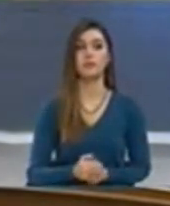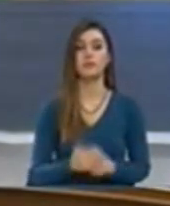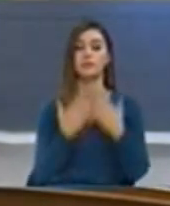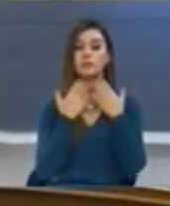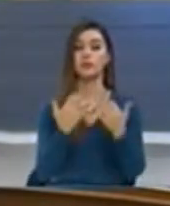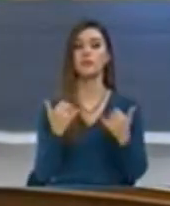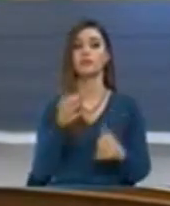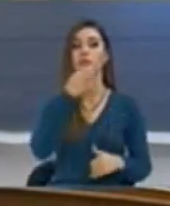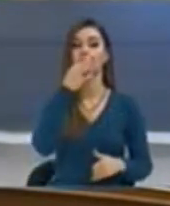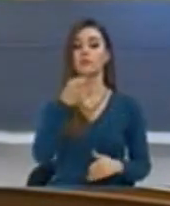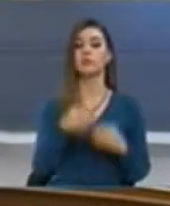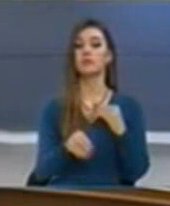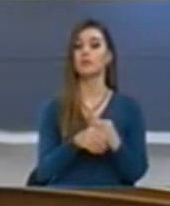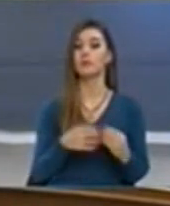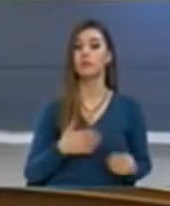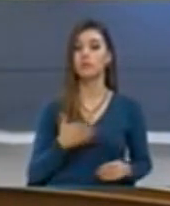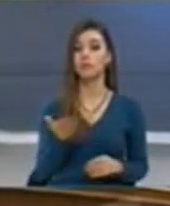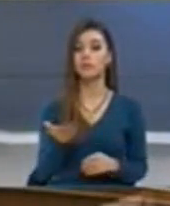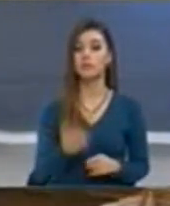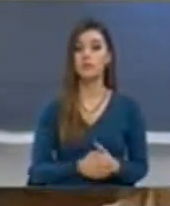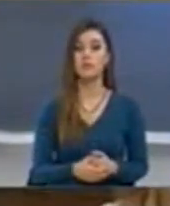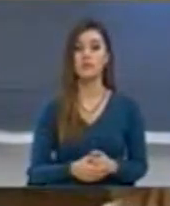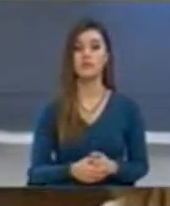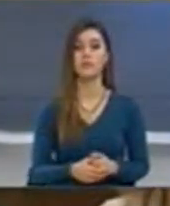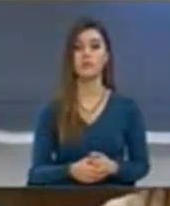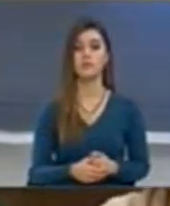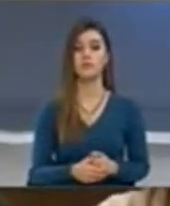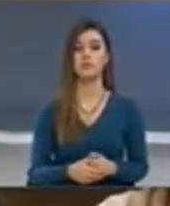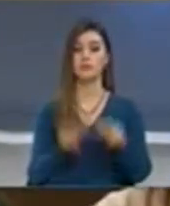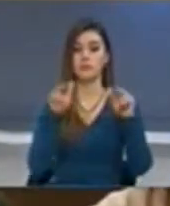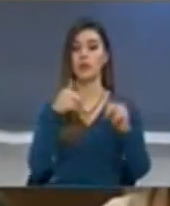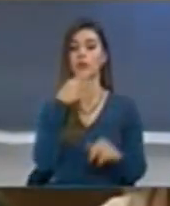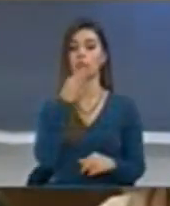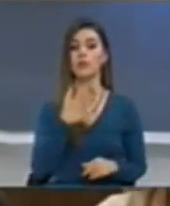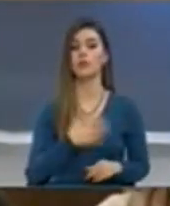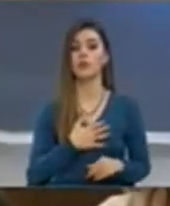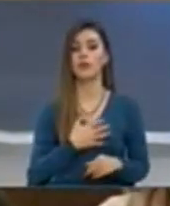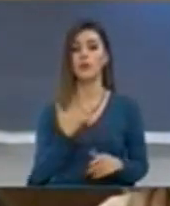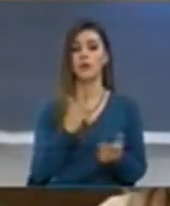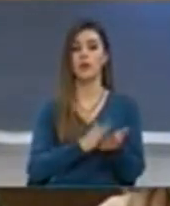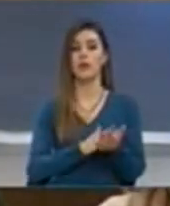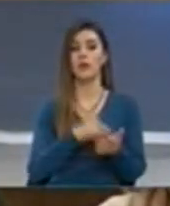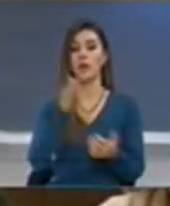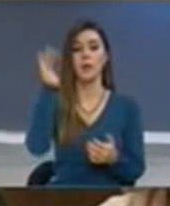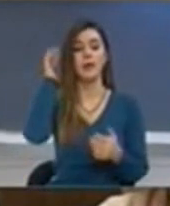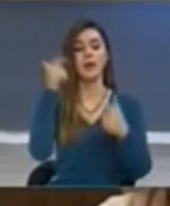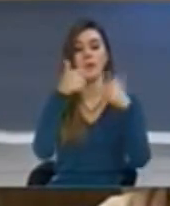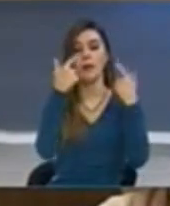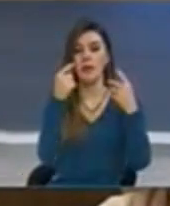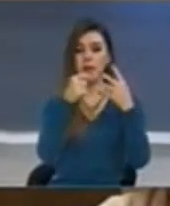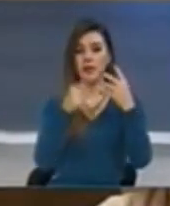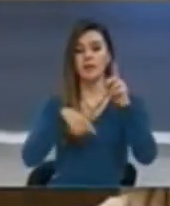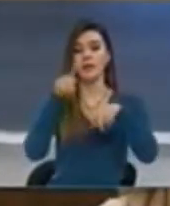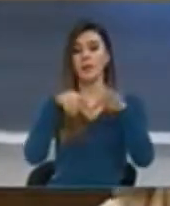Faleminderit. Pyetje shtesë. Zonja Kadriaj. Po, për disa pyetje, Ministre vezë sqarim, sepse